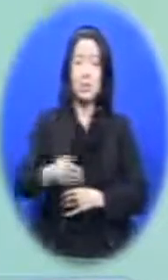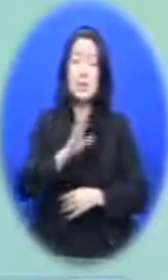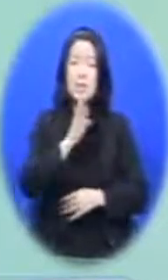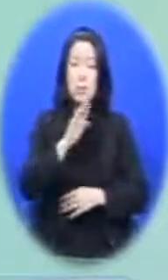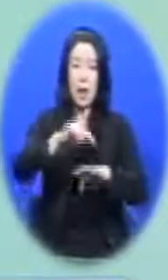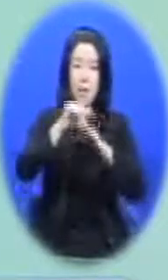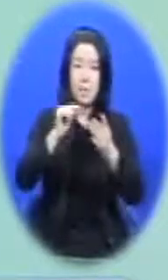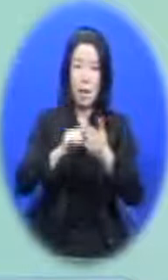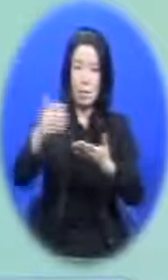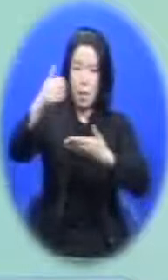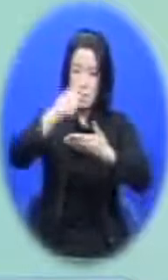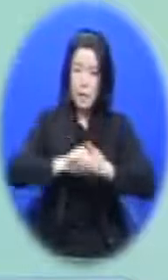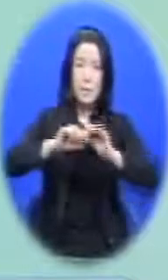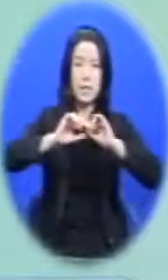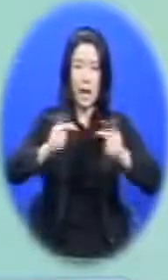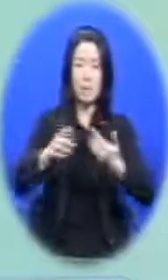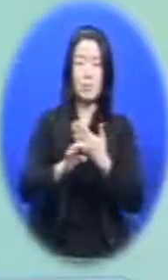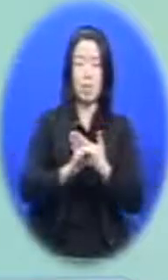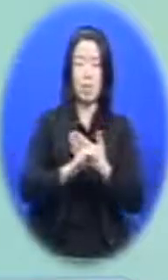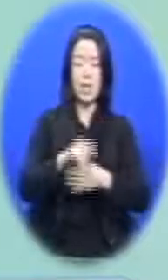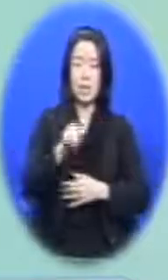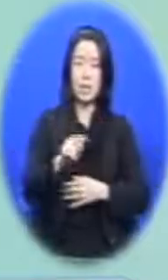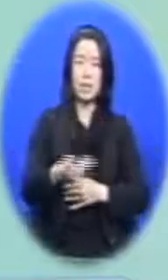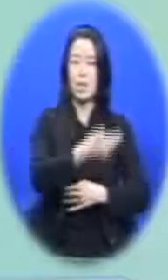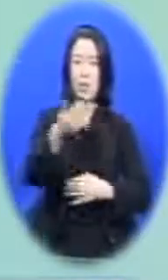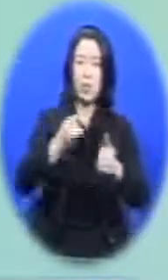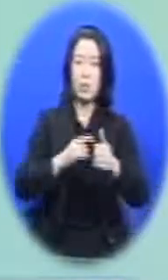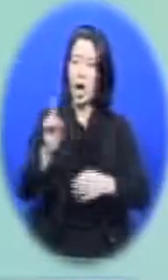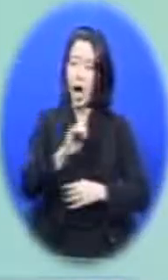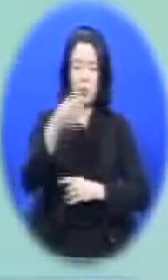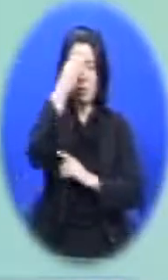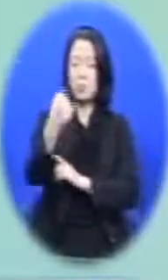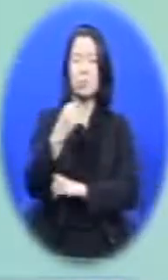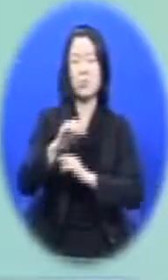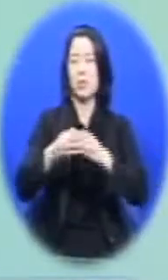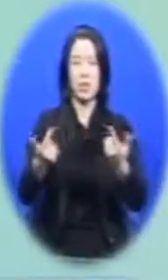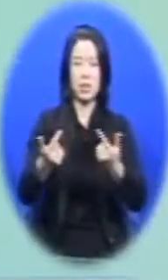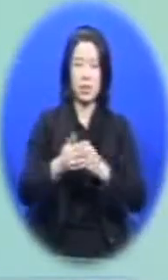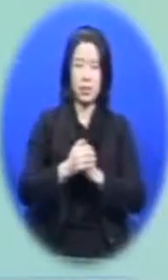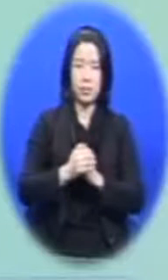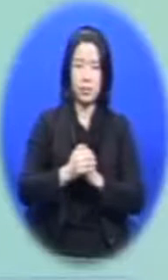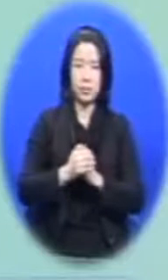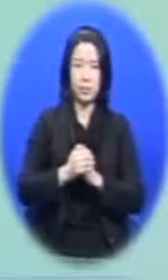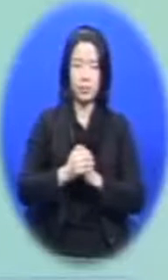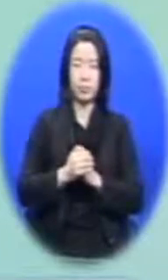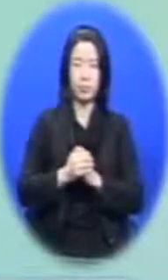정말 마음으로 안 받아들이면 그것은 여러분에게는 아무런 능력이 안 됩니다.